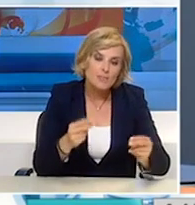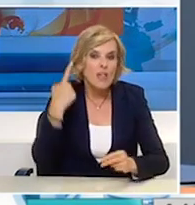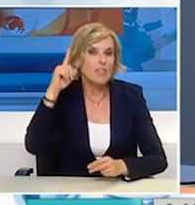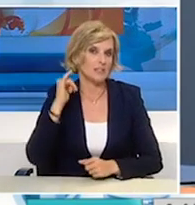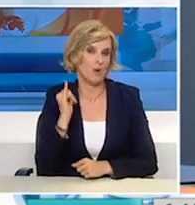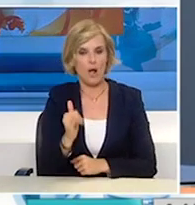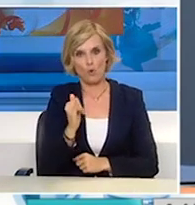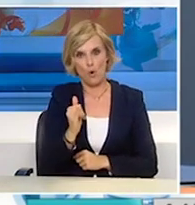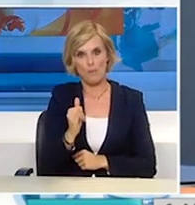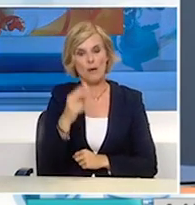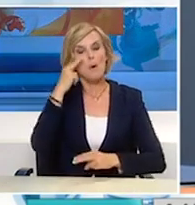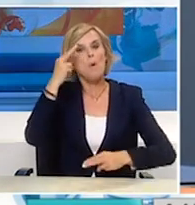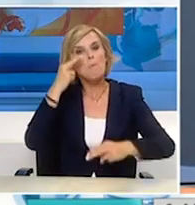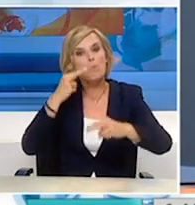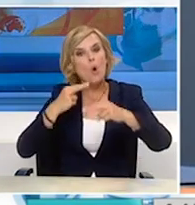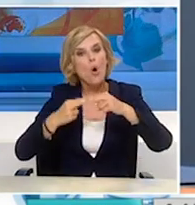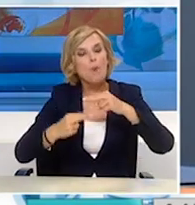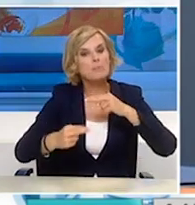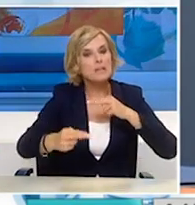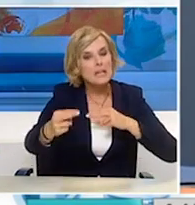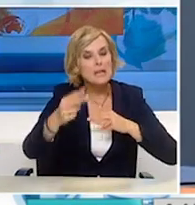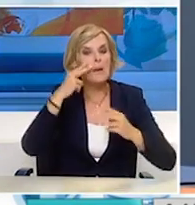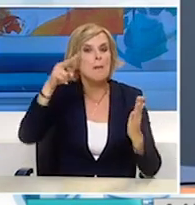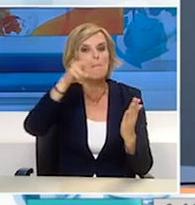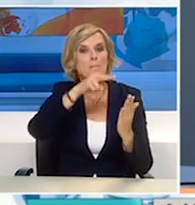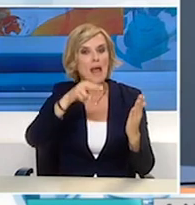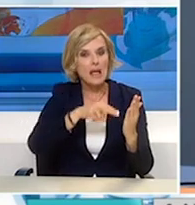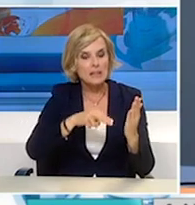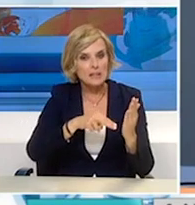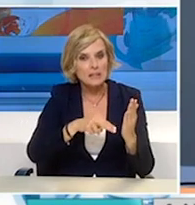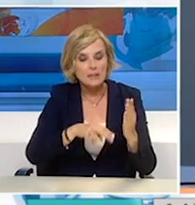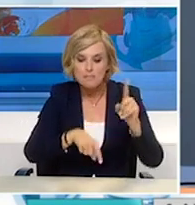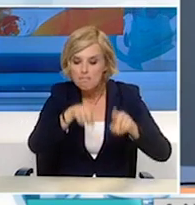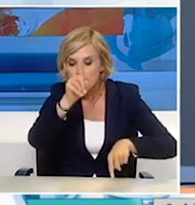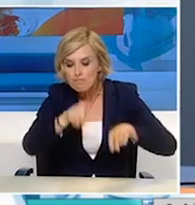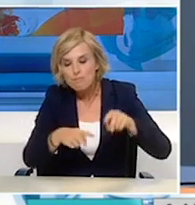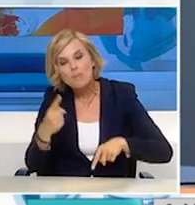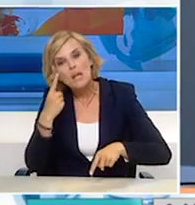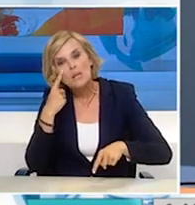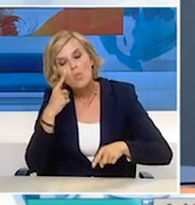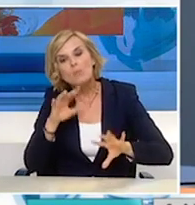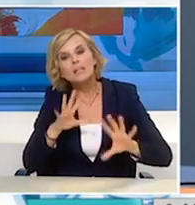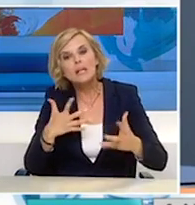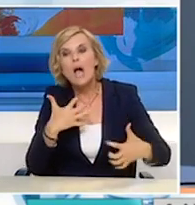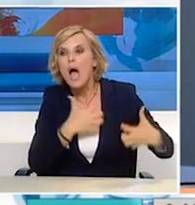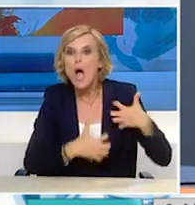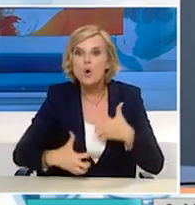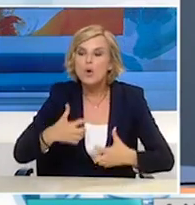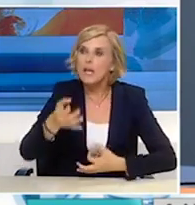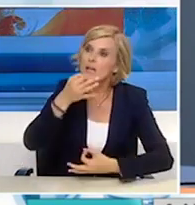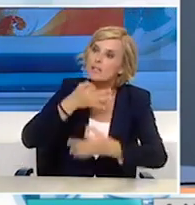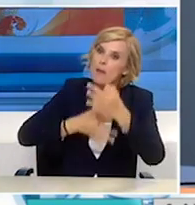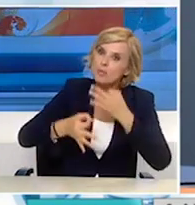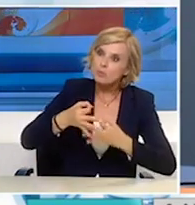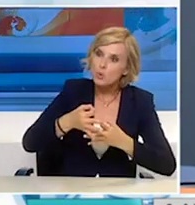Περιμένουμε προοπτικές μελέτες οι οποίες έχουν αρχίσει, στις οποίες οι μισοί παίρνουν, οι μισοί δεν παίρνουν, και θα περιμένουμε με αγωνία αυτά τα αποτελέσματα.